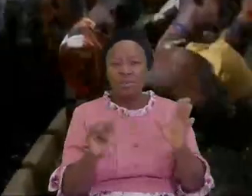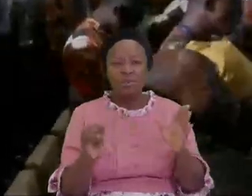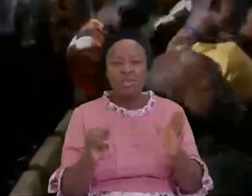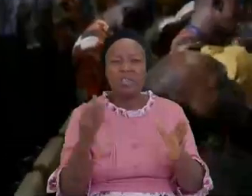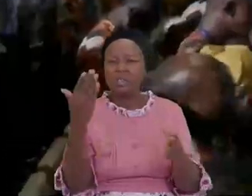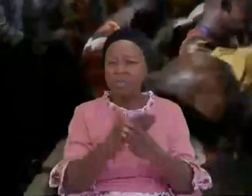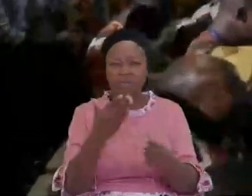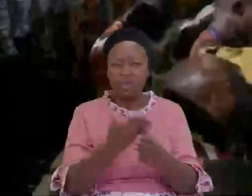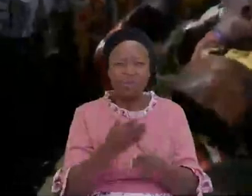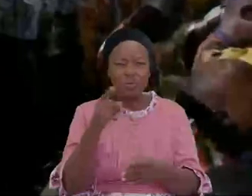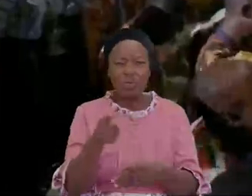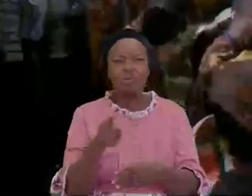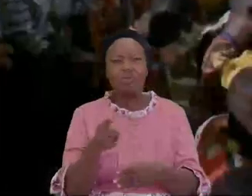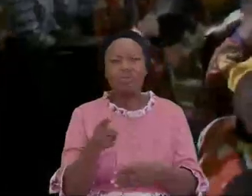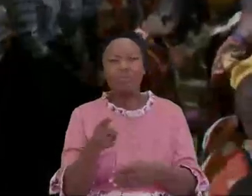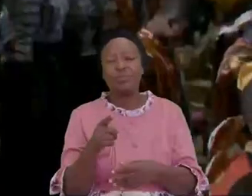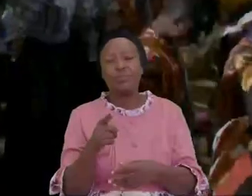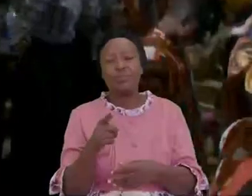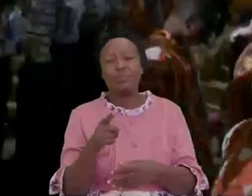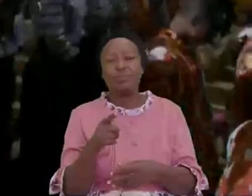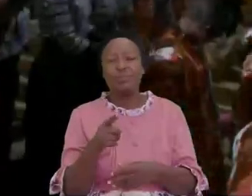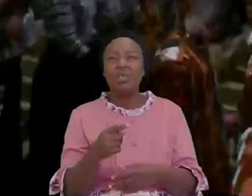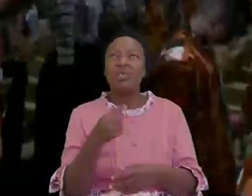Que rien ne te retienne.